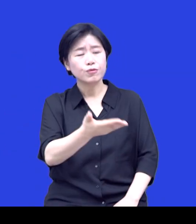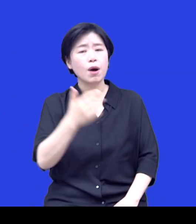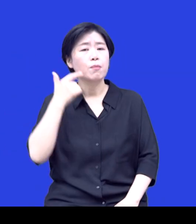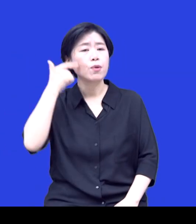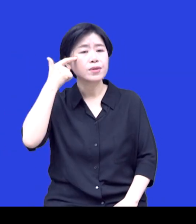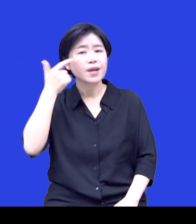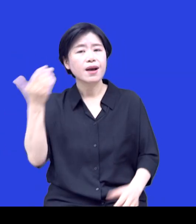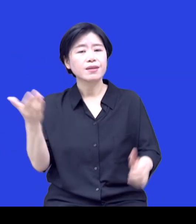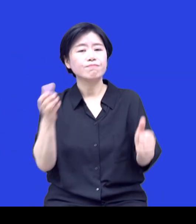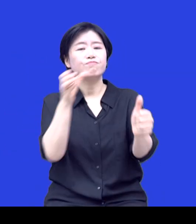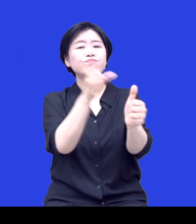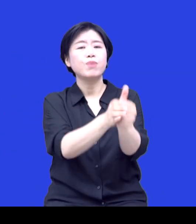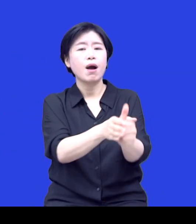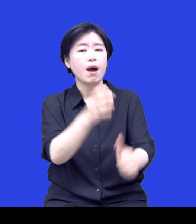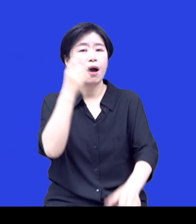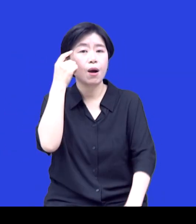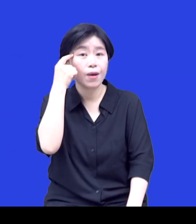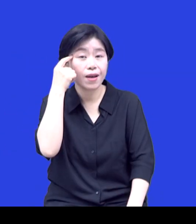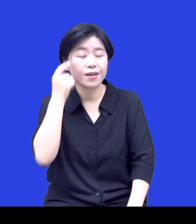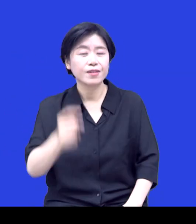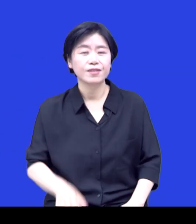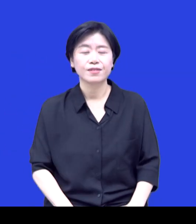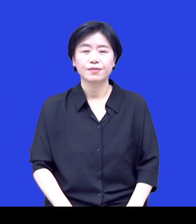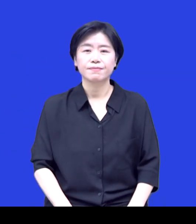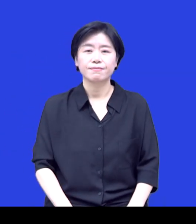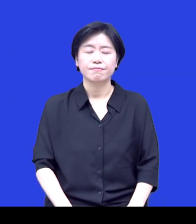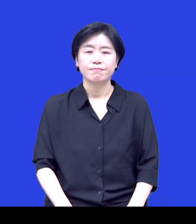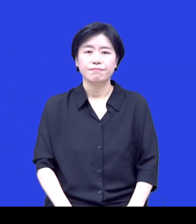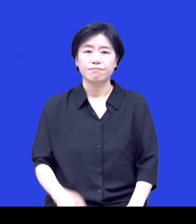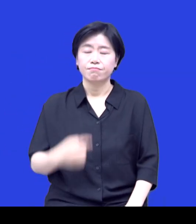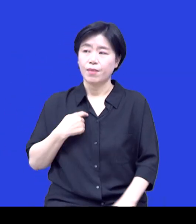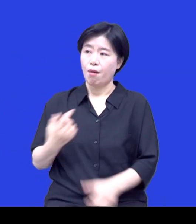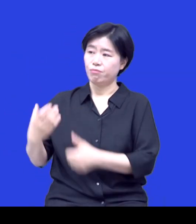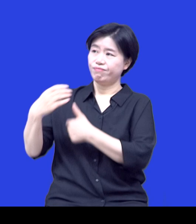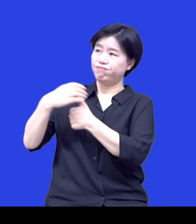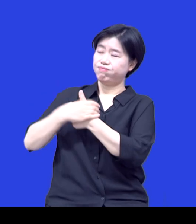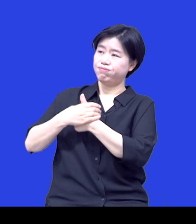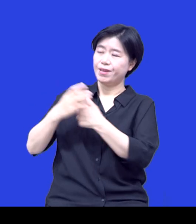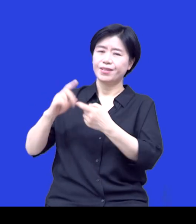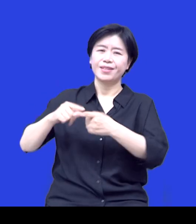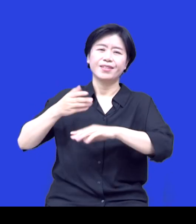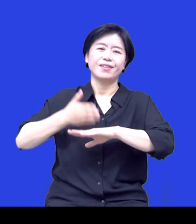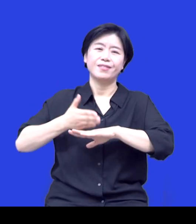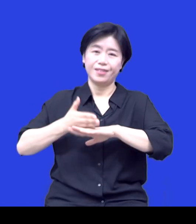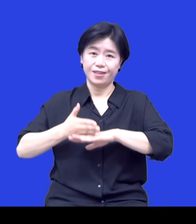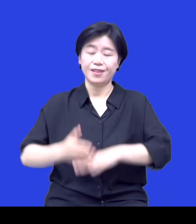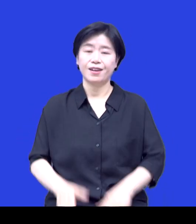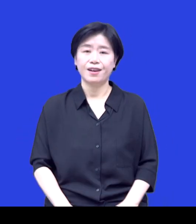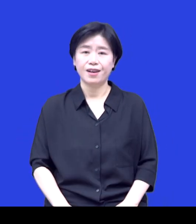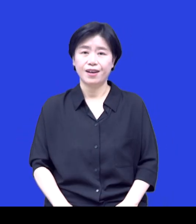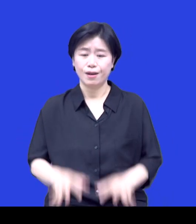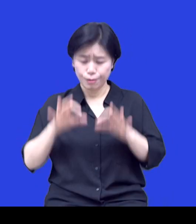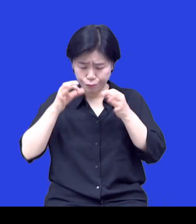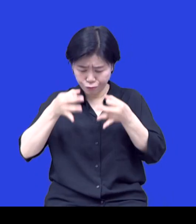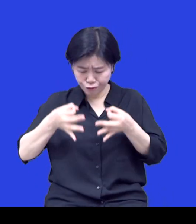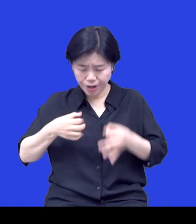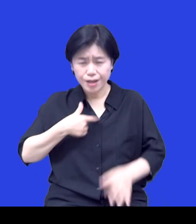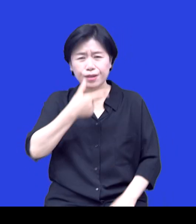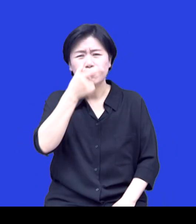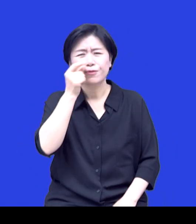있잖아요. 어떤 답을 얻으셨어요? 저는 너무너무 감사해요. 제가 부족해서